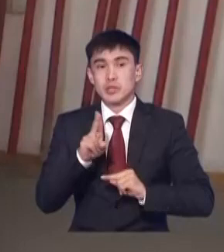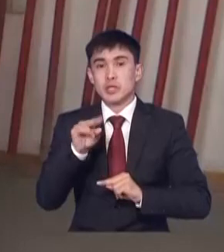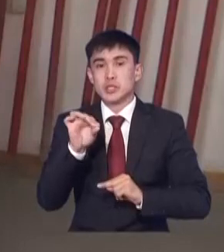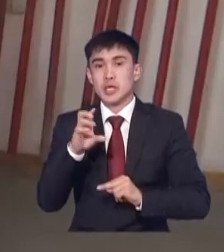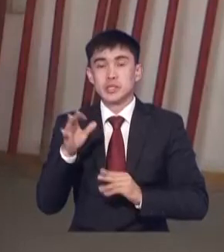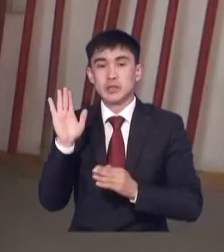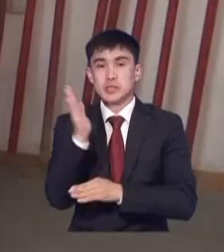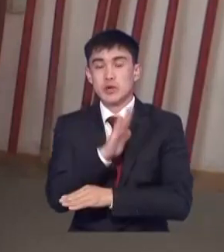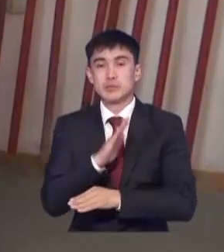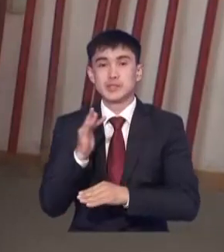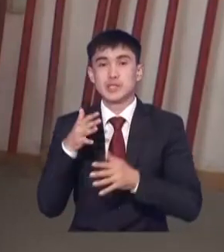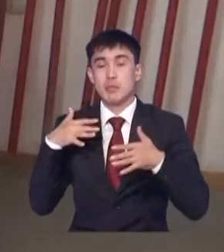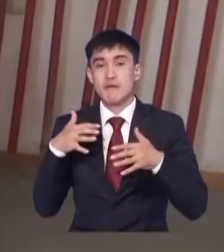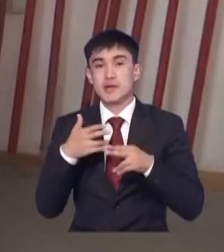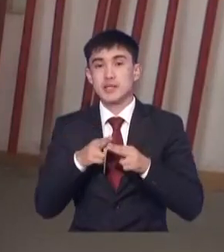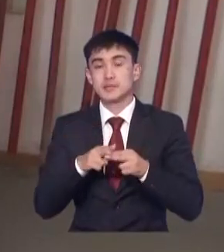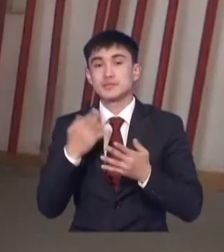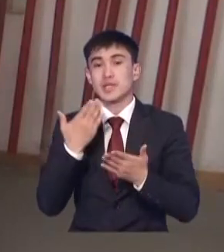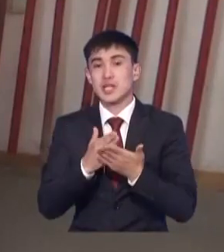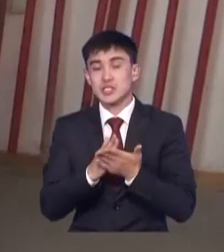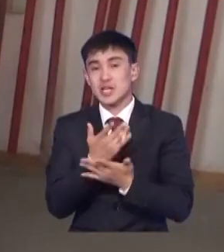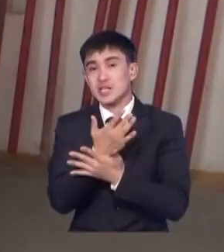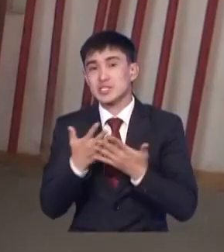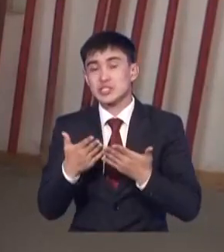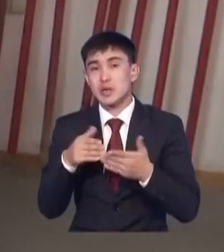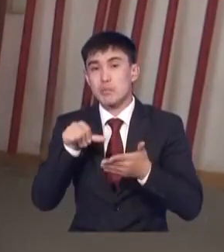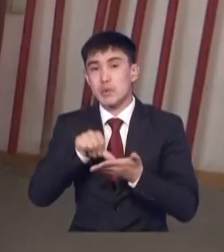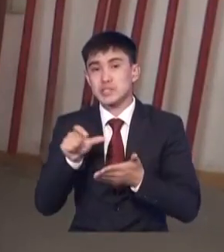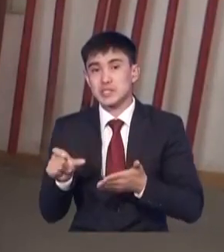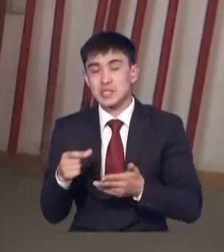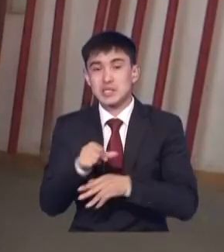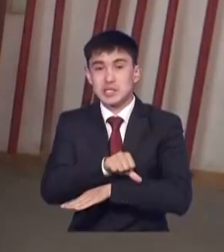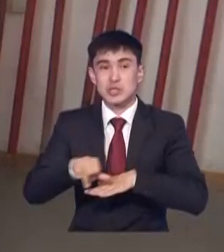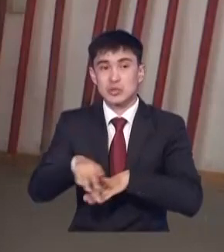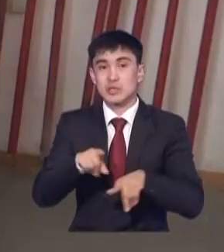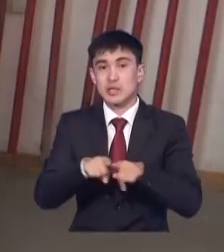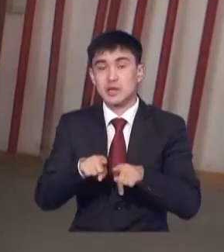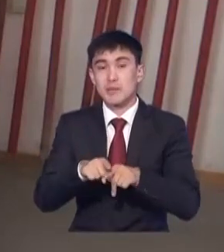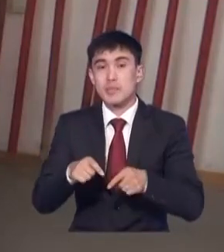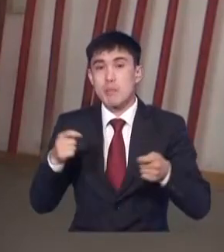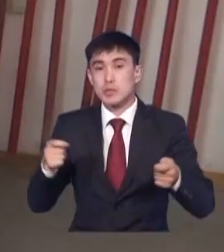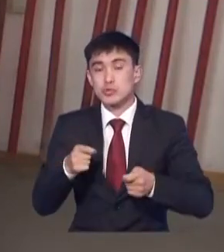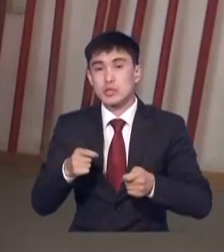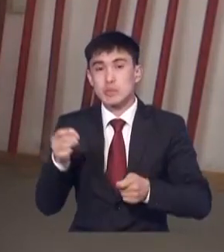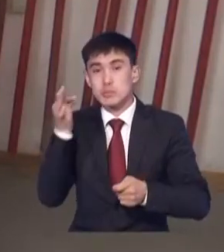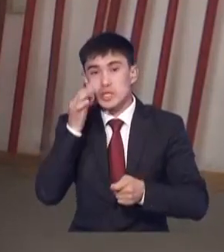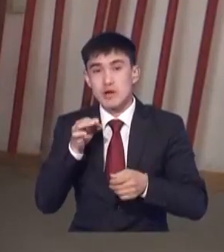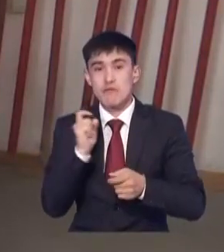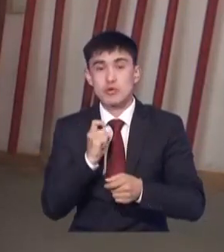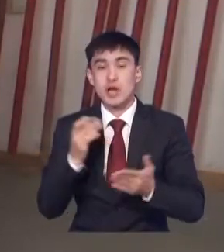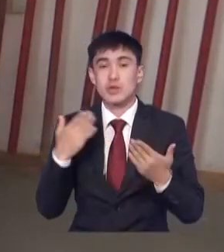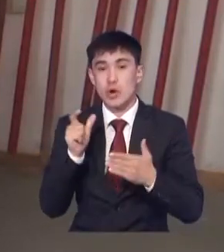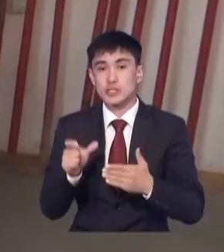ДЧС в лесном заповеднике. Учитывая наличие различных посетителей на этой территории, таких как пастухи, пчеловоды и